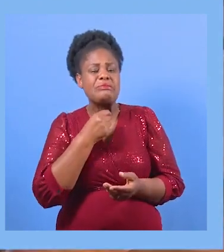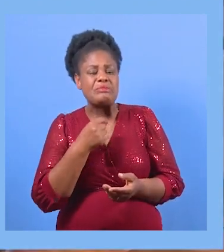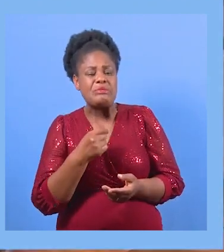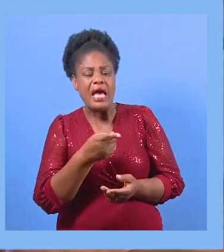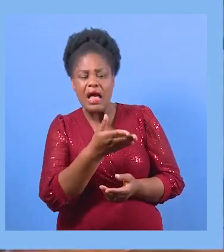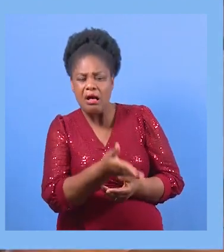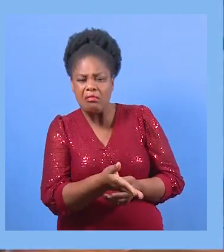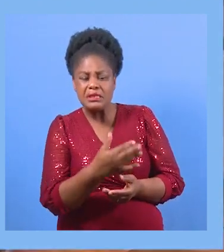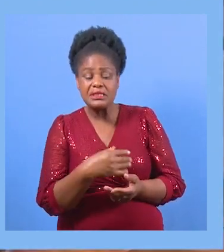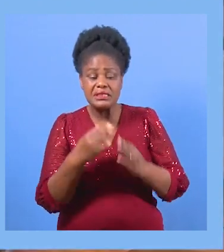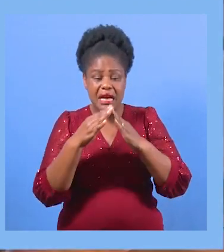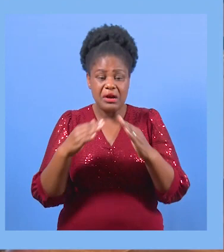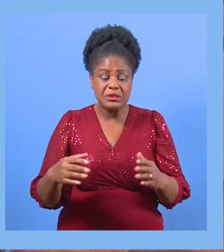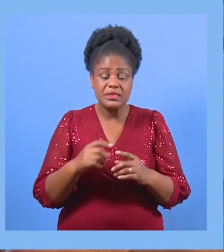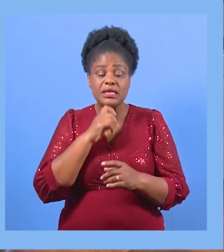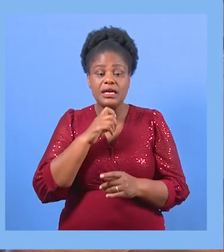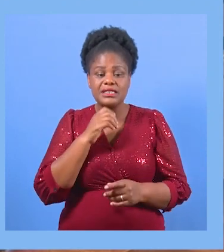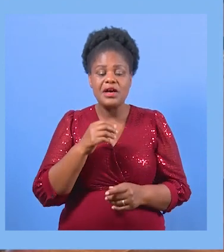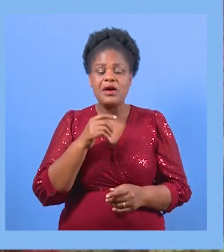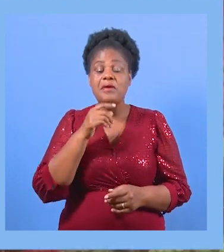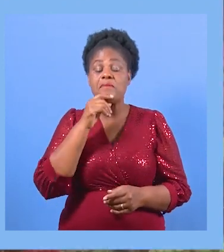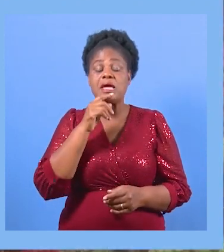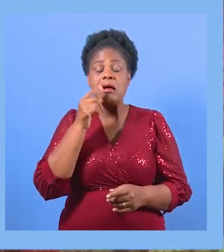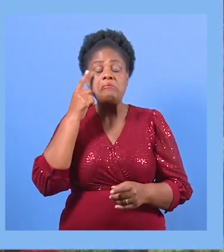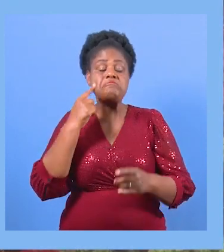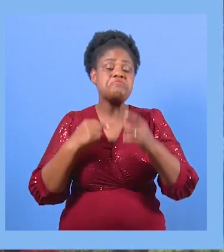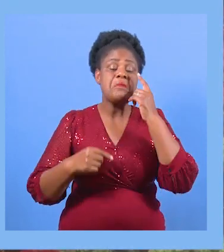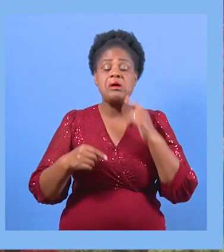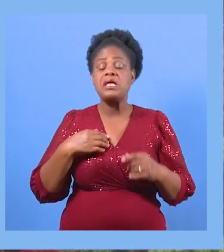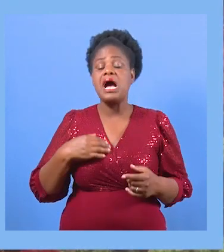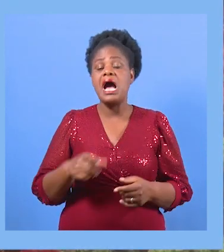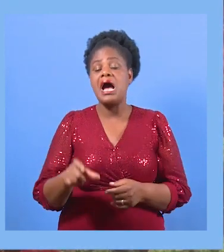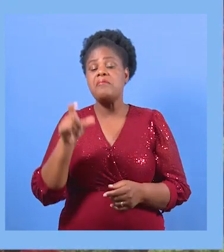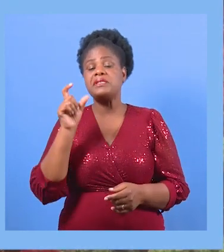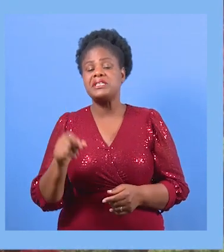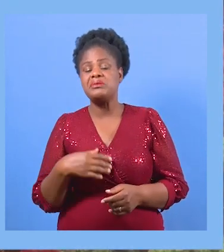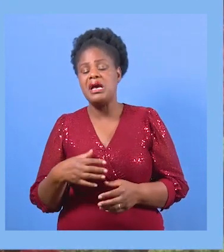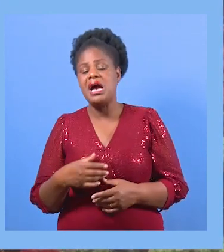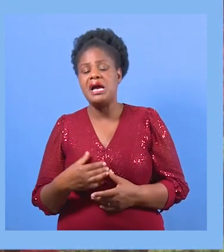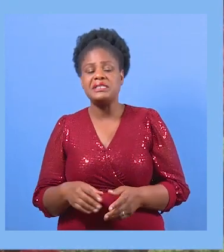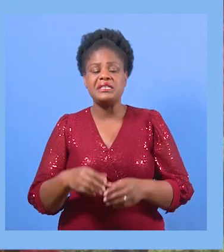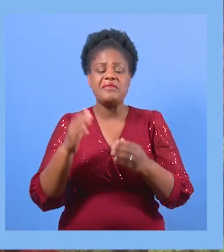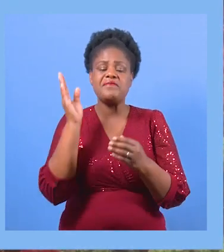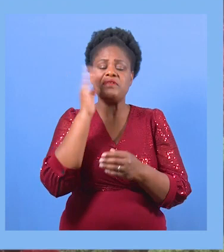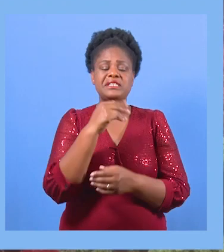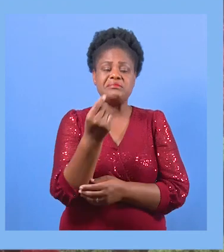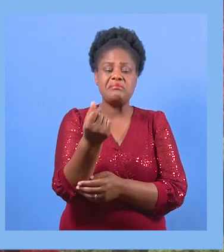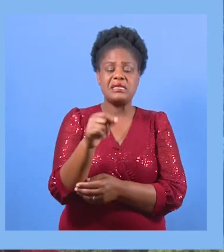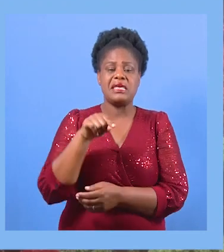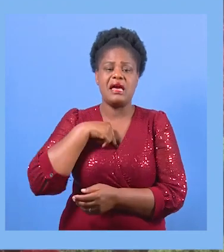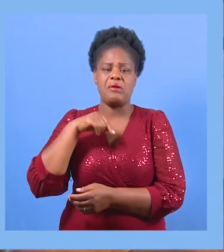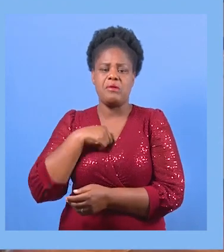nekunyimo. Varume hanzi vari kuchema kuti vadyiwa, madzimai vari kuchema kuti vadyiwa. Inyika waiko nairi